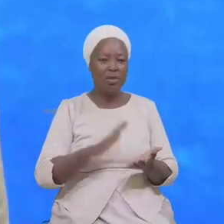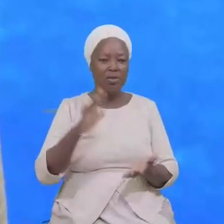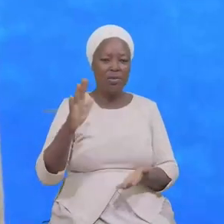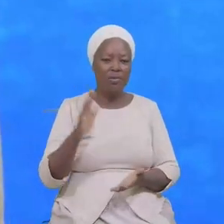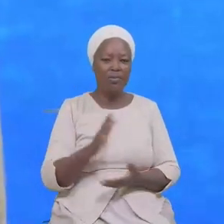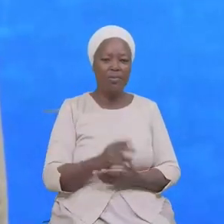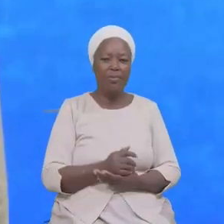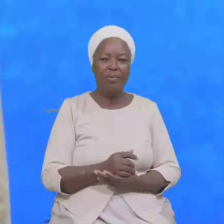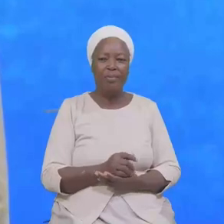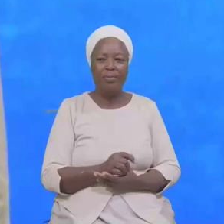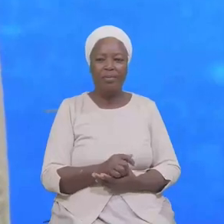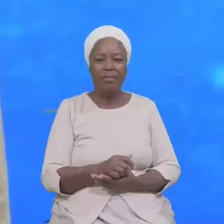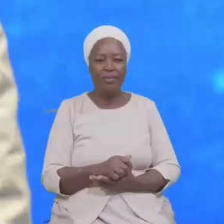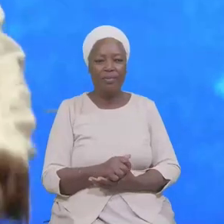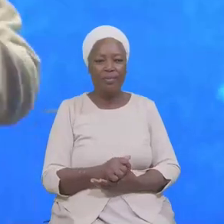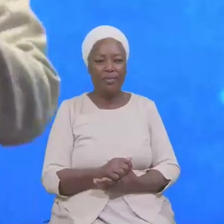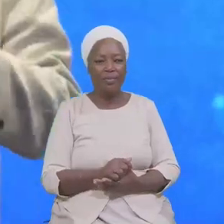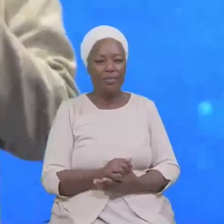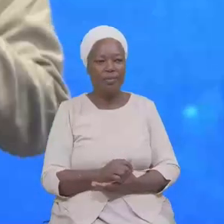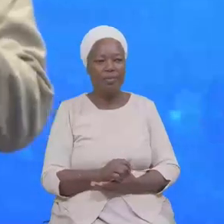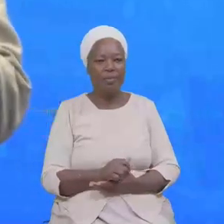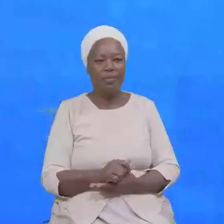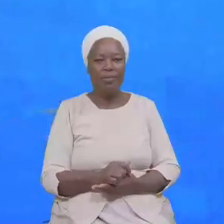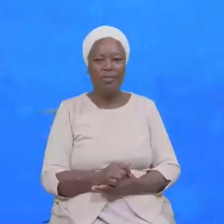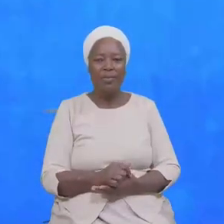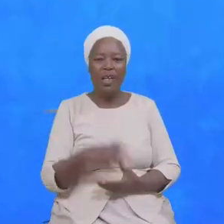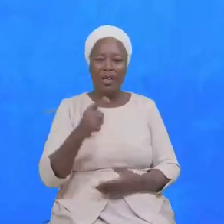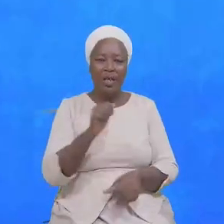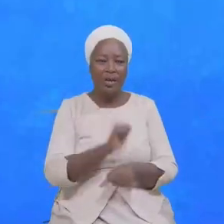Sur Dieu repose mon salut et ma gloire.